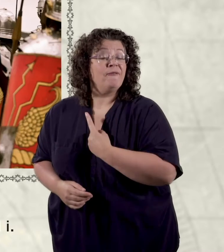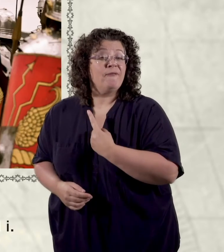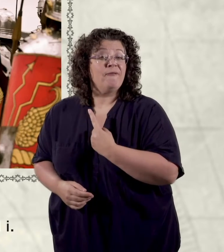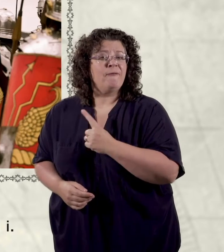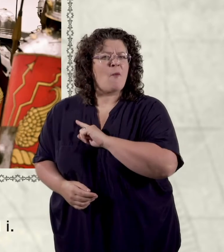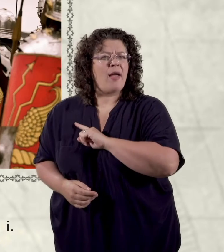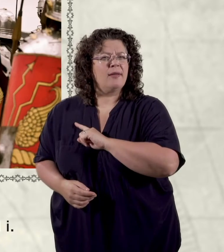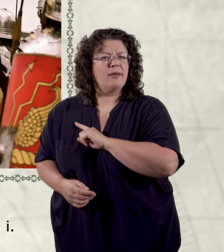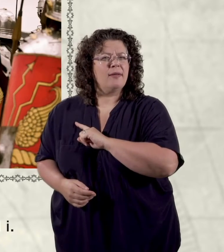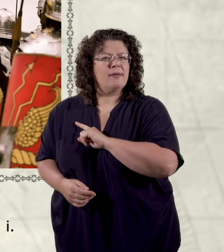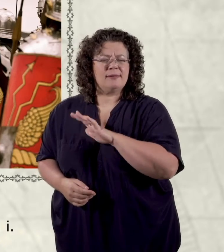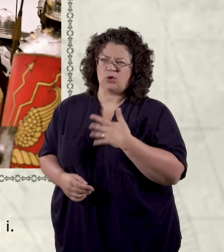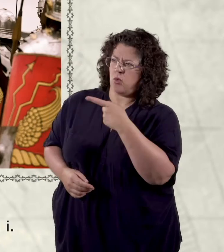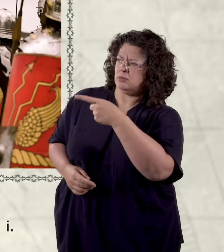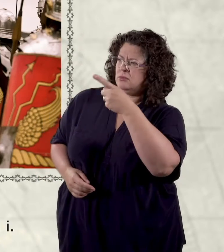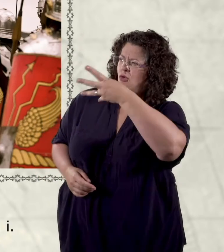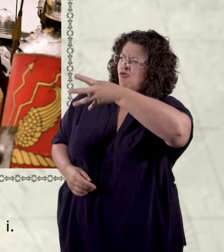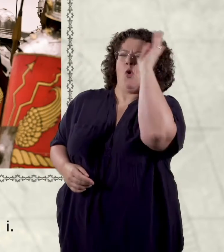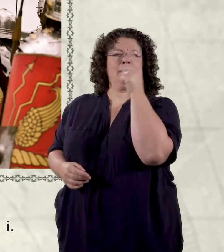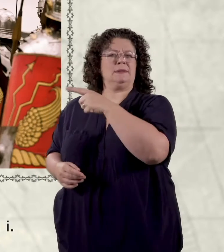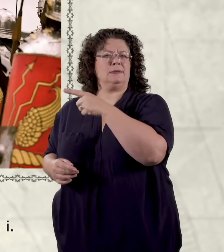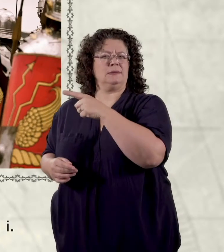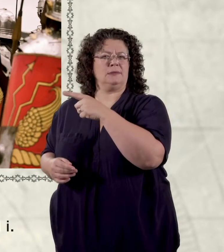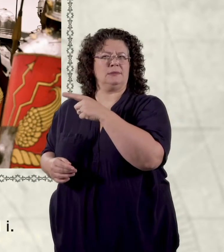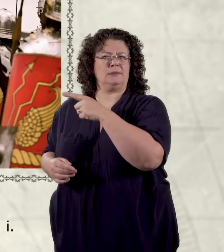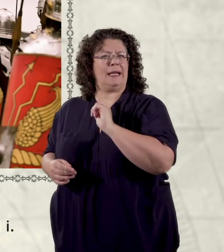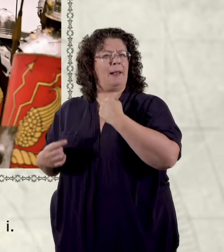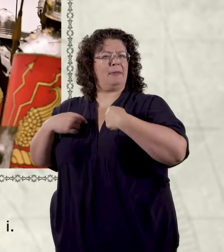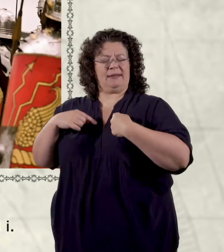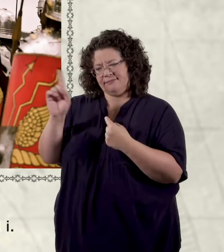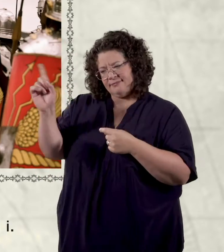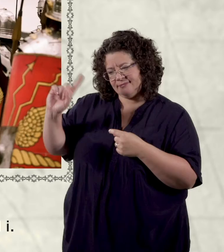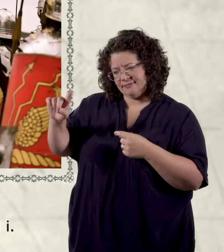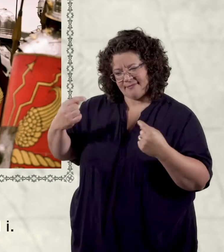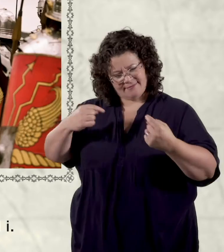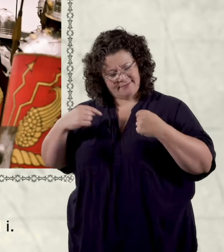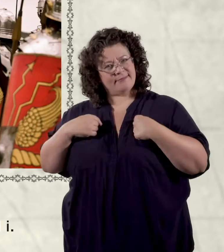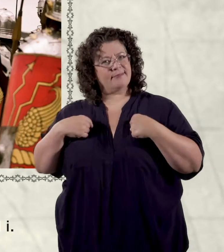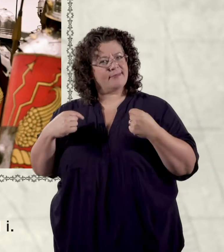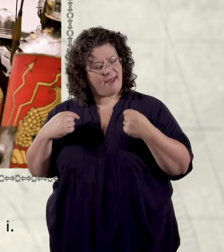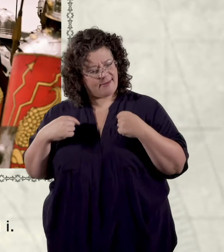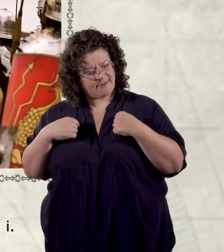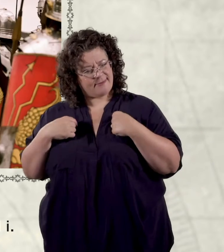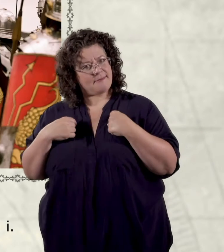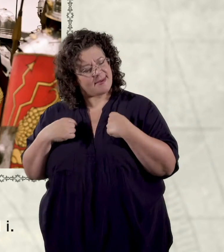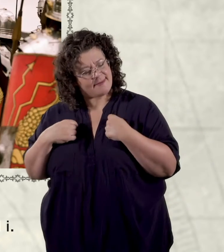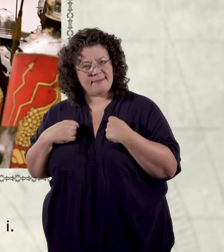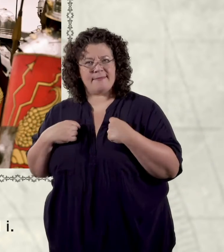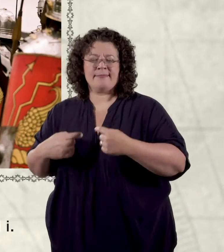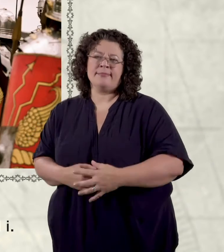Cymryd Gwenwyn a lladd fy hun. I rwystro'r Rhufeiniaid rhag yn